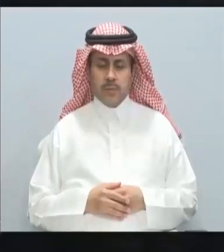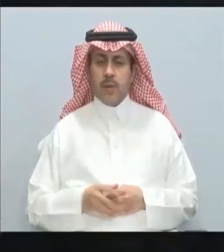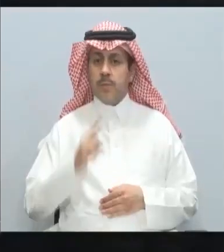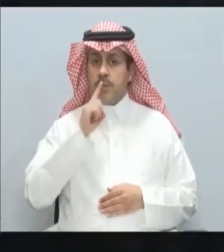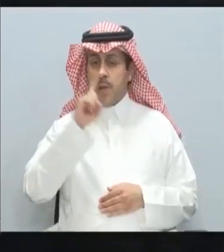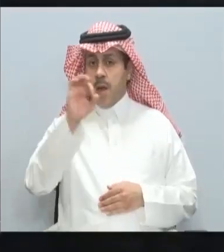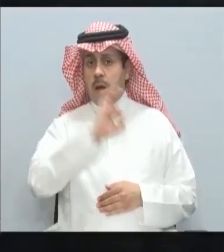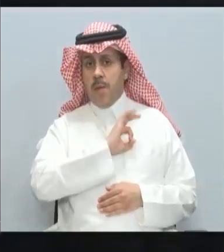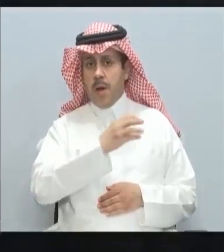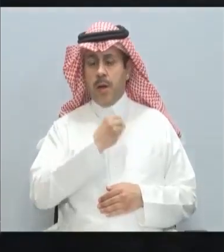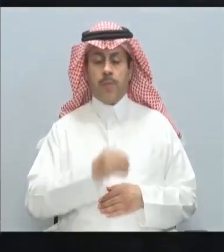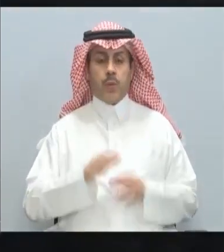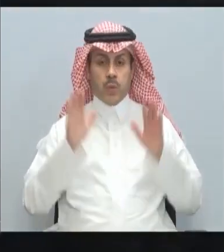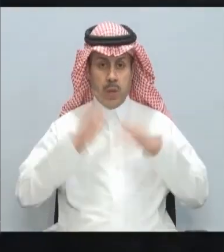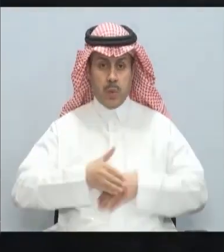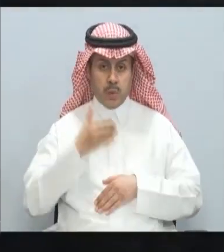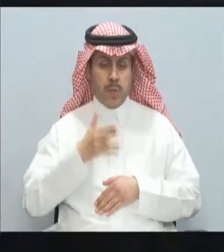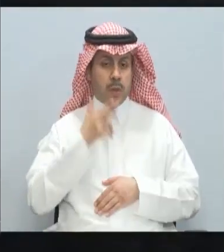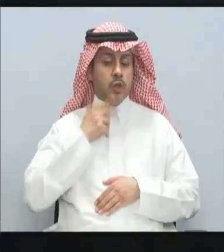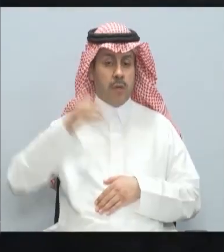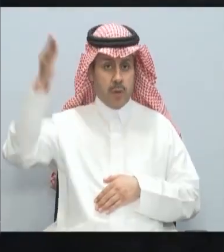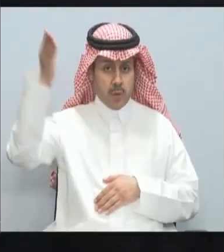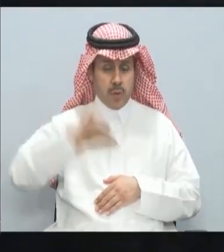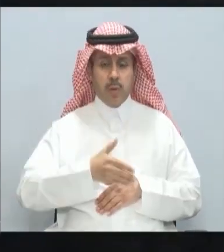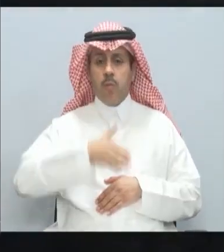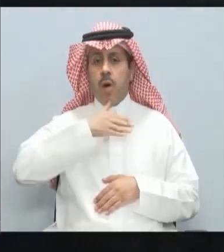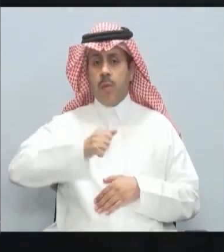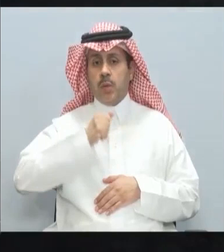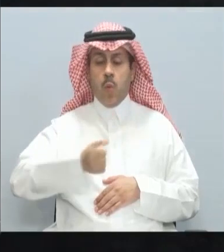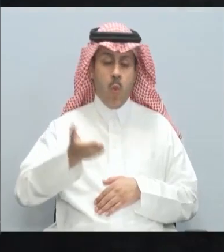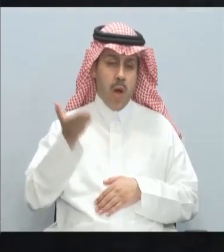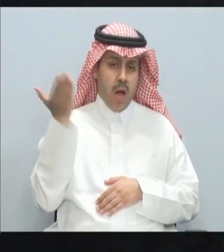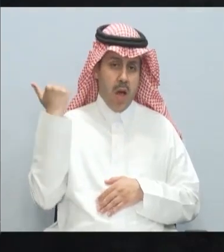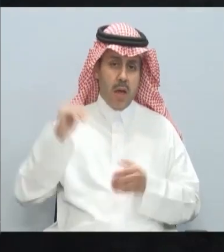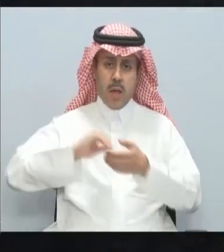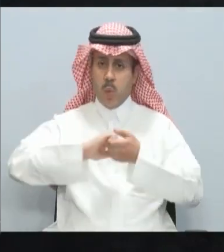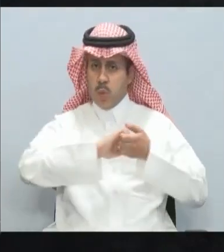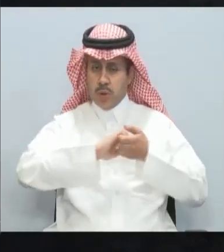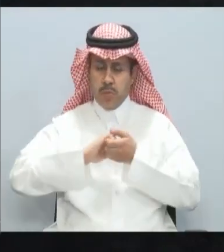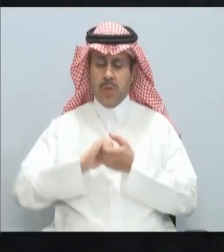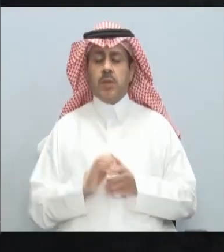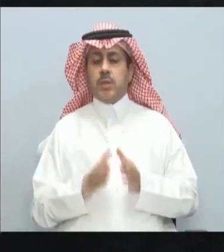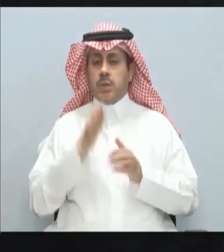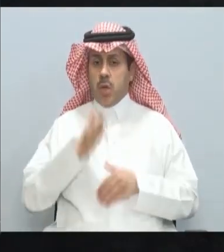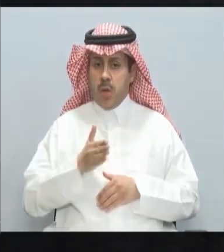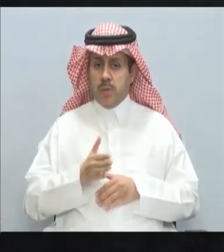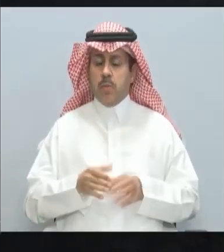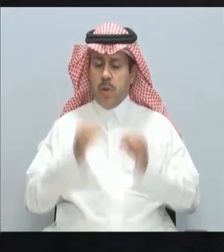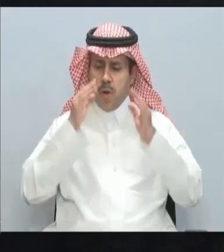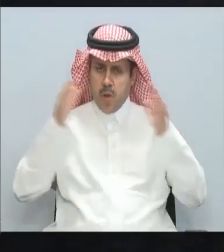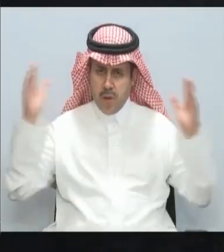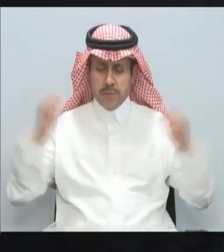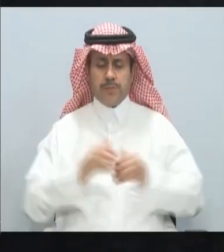بسم الله الرحمن الرحيم والصلاه والسلام على اشرف الانبياء والمرسلين نبينا محمد وعلى اله وصحبه وسلم تسليما كثيرا اهلا